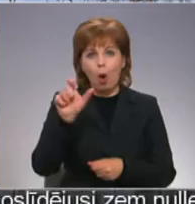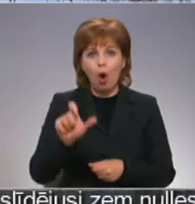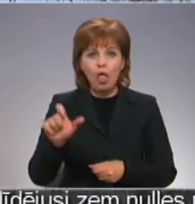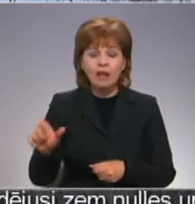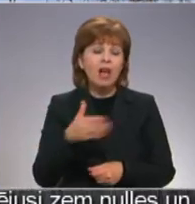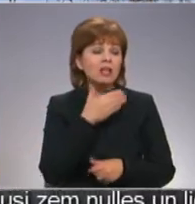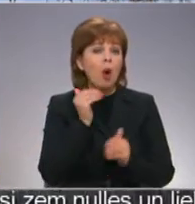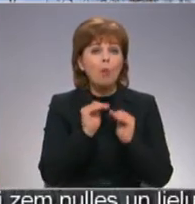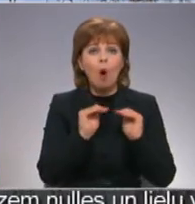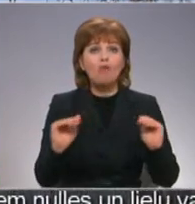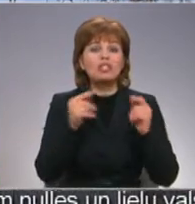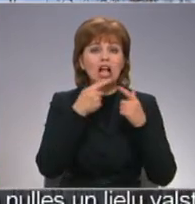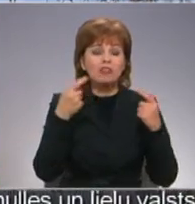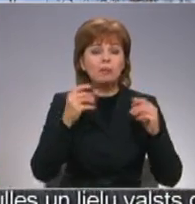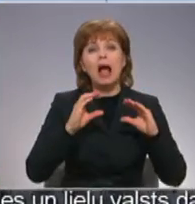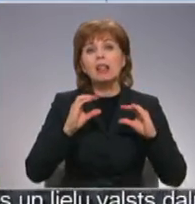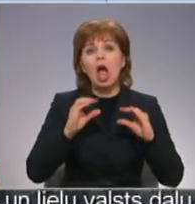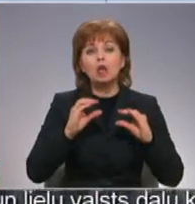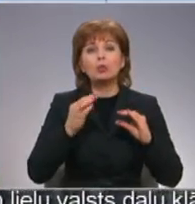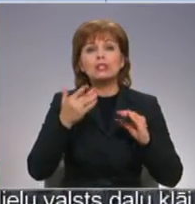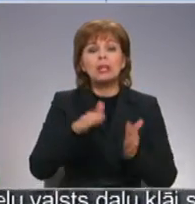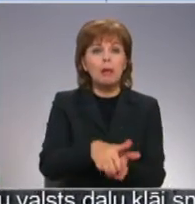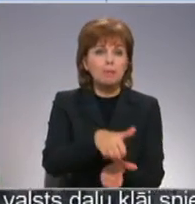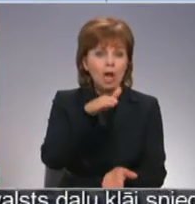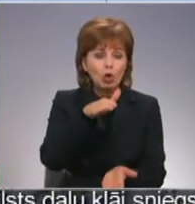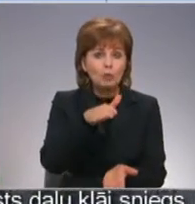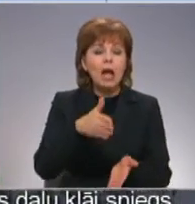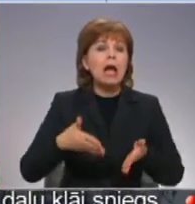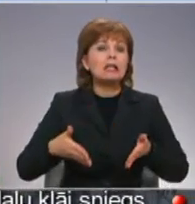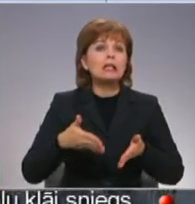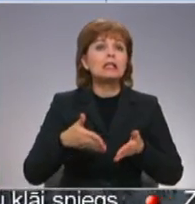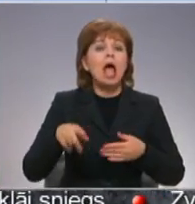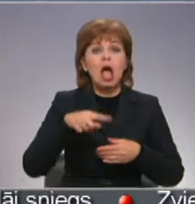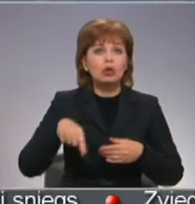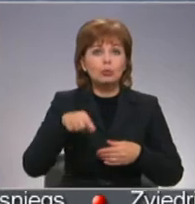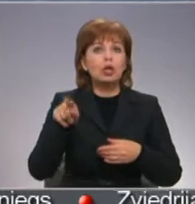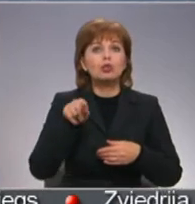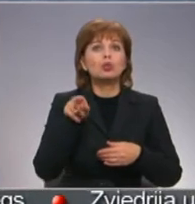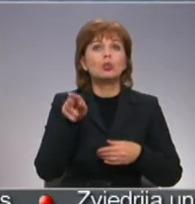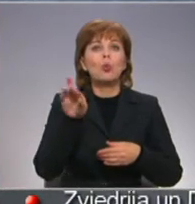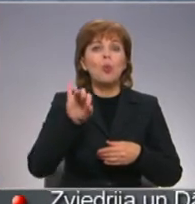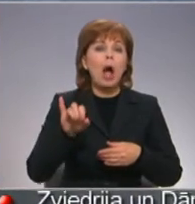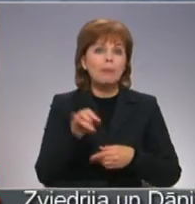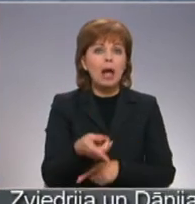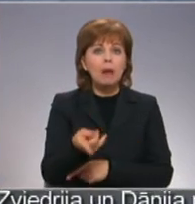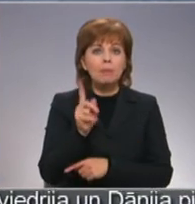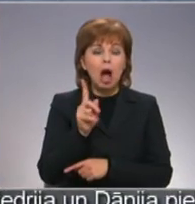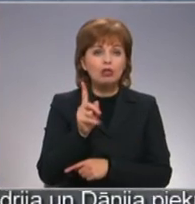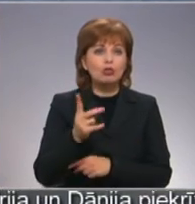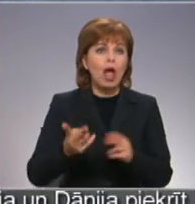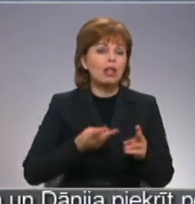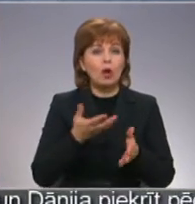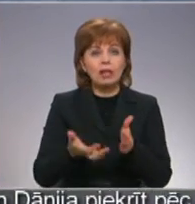nav oficiālās informācijas par ledus biezumu uz Daugavpils pilsētas teritorijā esošo Stropu ezera, makšķerēšanas entuziastu šeit